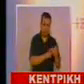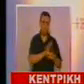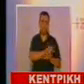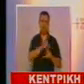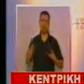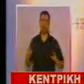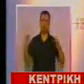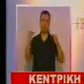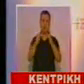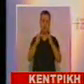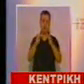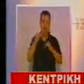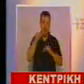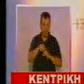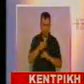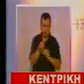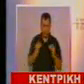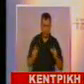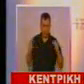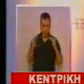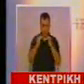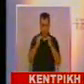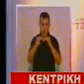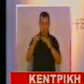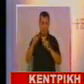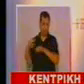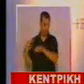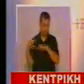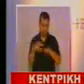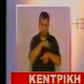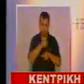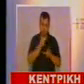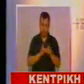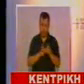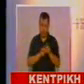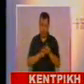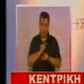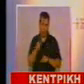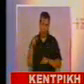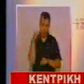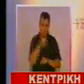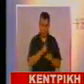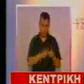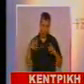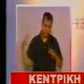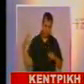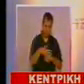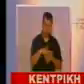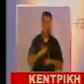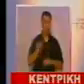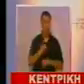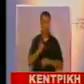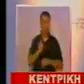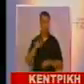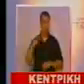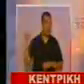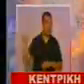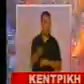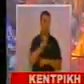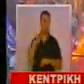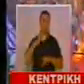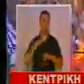δεν στρέφεται μόνο κατά του Κομμουνιστικού Κόμματος Ελλάδας. Στρέφεται καθ' ολοκληρία κατά του λαού.